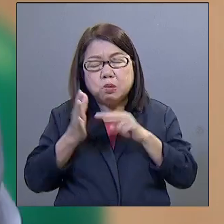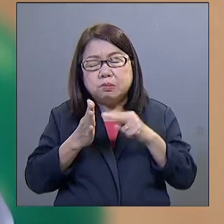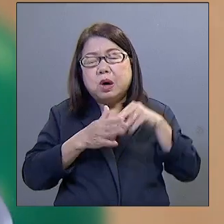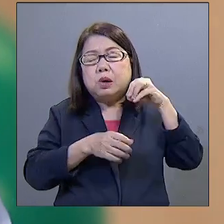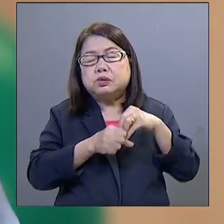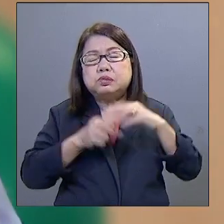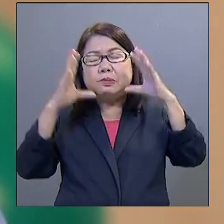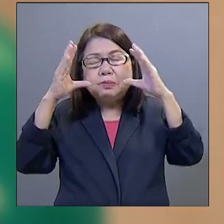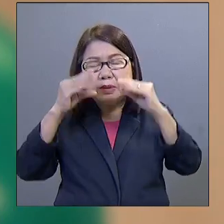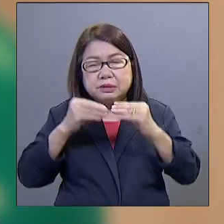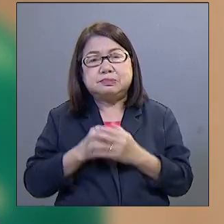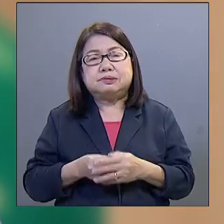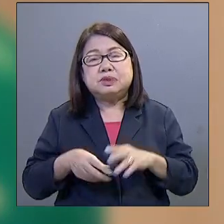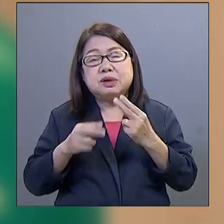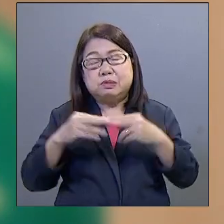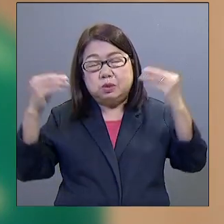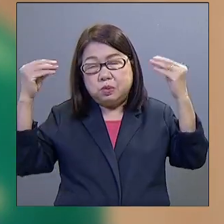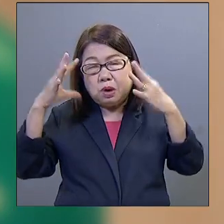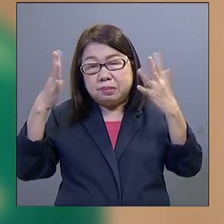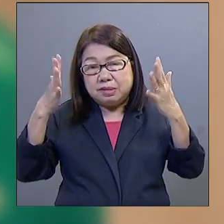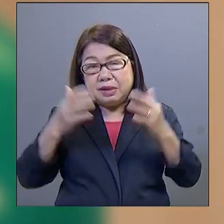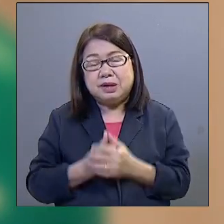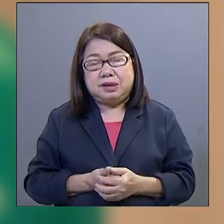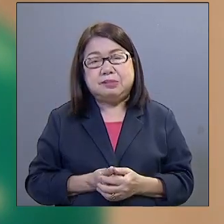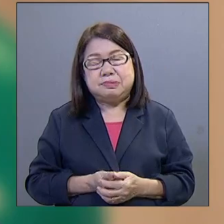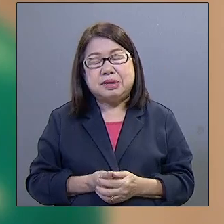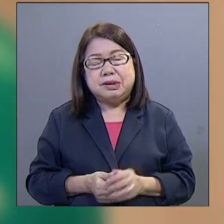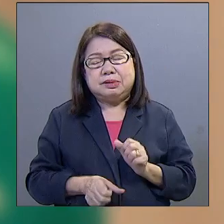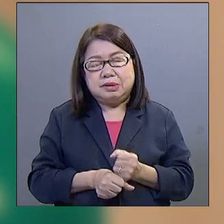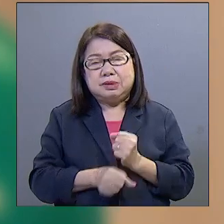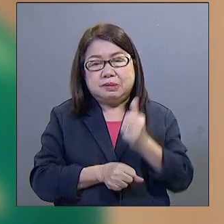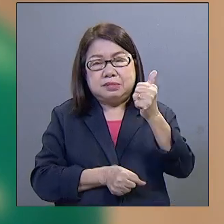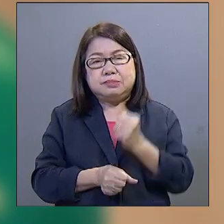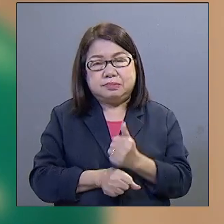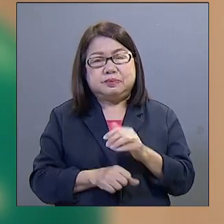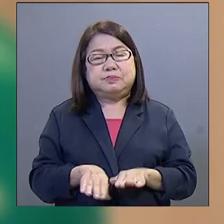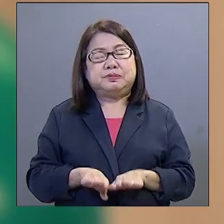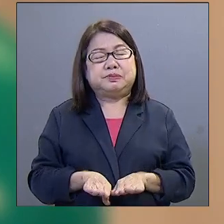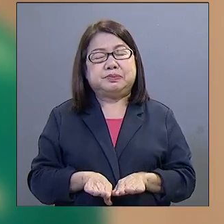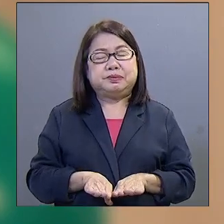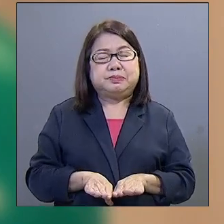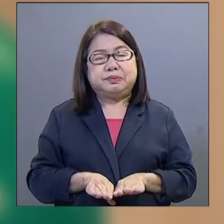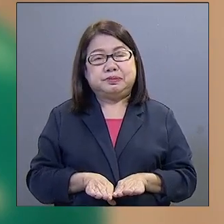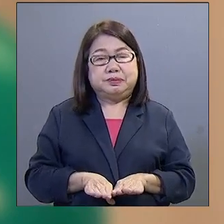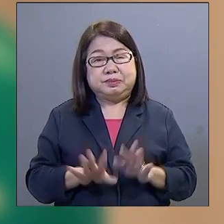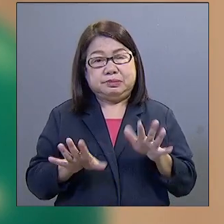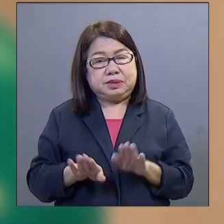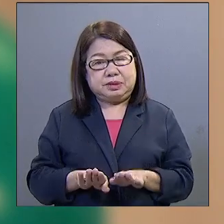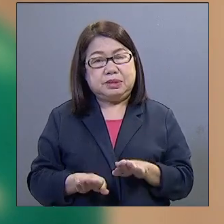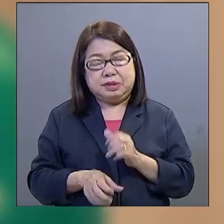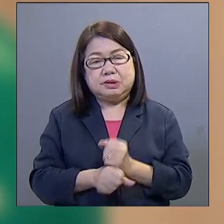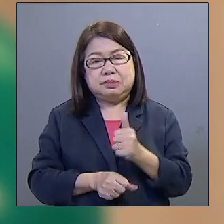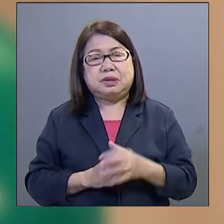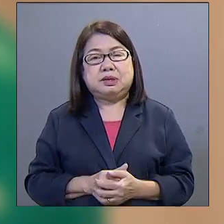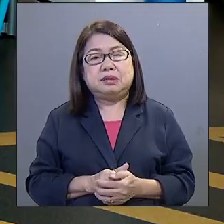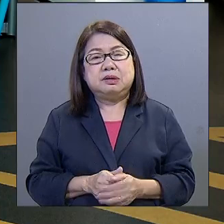าถ้าเขาไม่มีเรื่องของแสงตัดเรื่องสายตาออกไปเนี่ยเขาจะสามารถทรงตัวได้อยู่ไหมก็จะไปช่วยในเรื่องของการยืนการเดิน